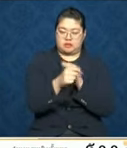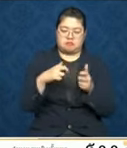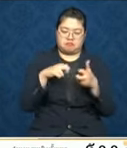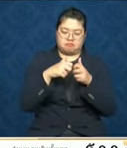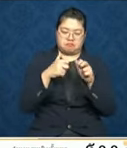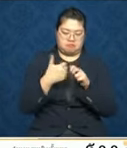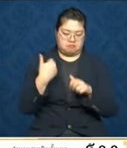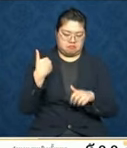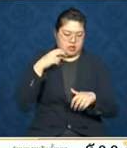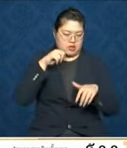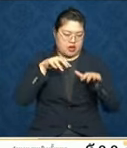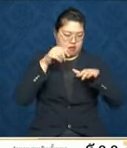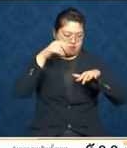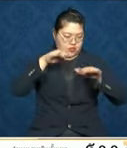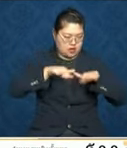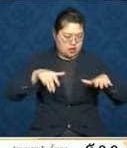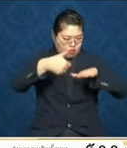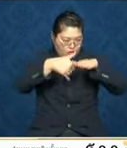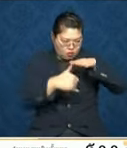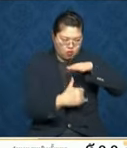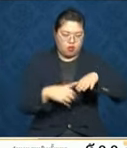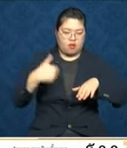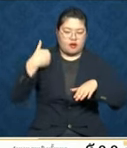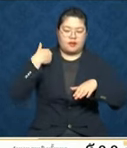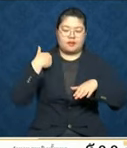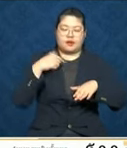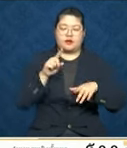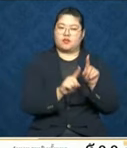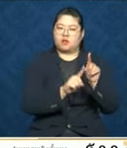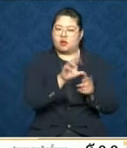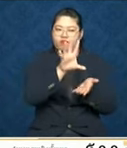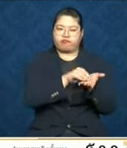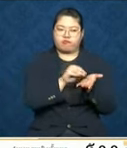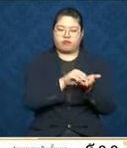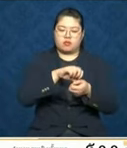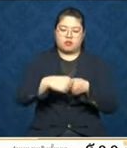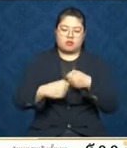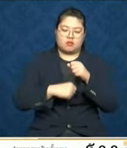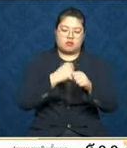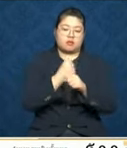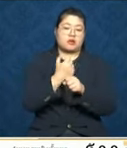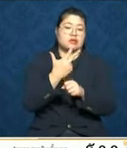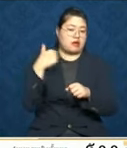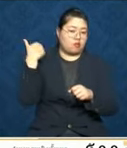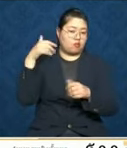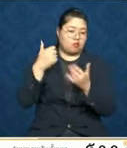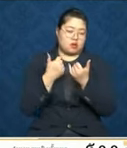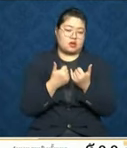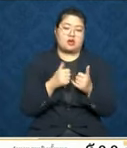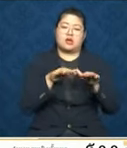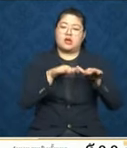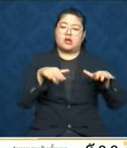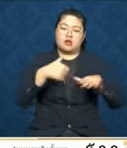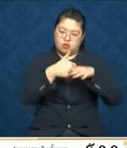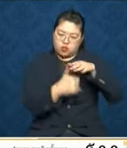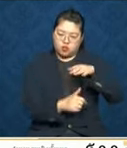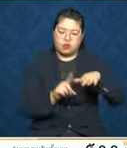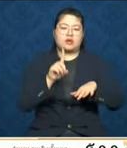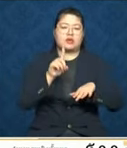าเรื่องเด็กจมน้ำเสียชีวิตจากสถิติพบว่าในช่วง3ปีที่ผ่านมาเด็กเสียชีวิตจากการจมน้ำต